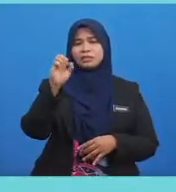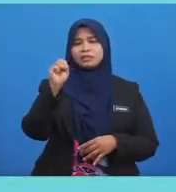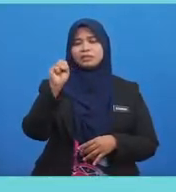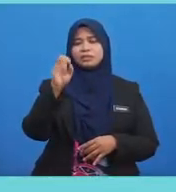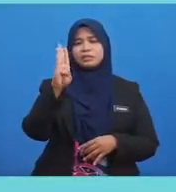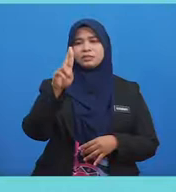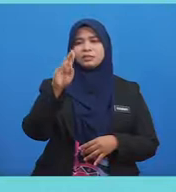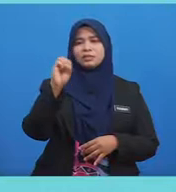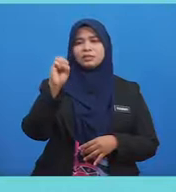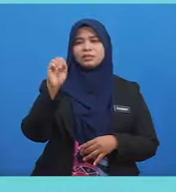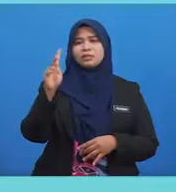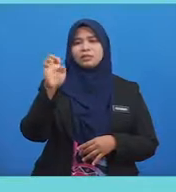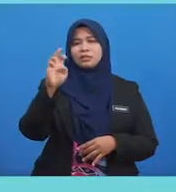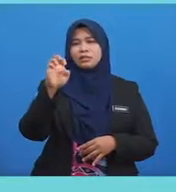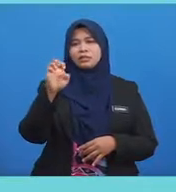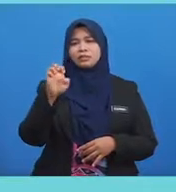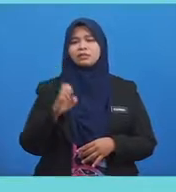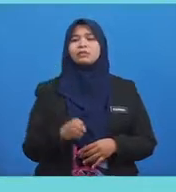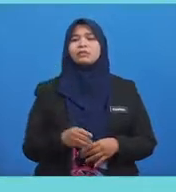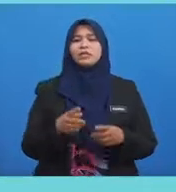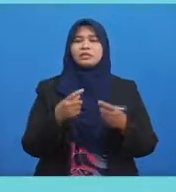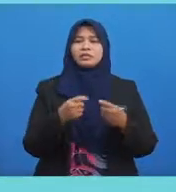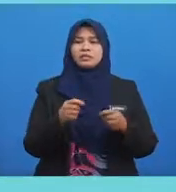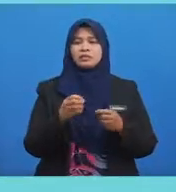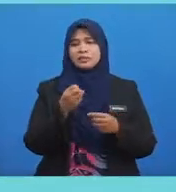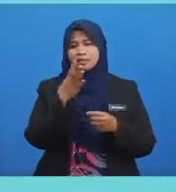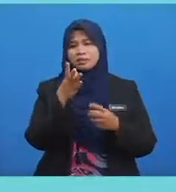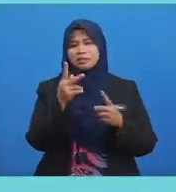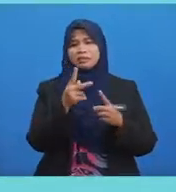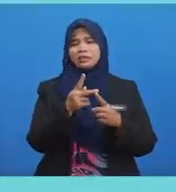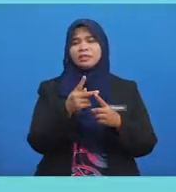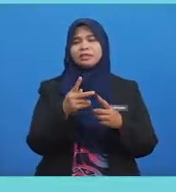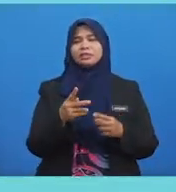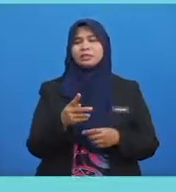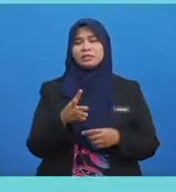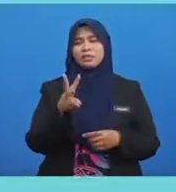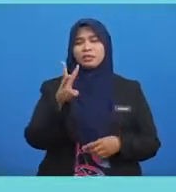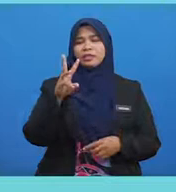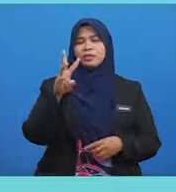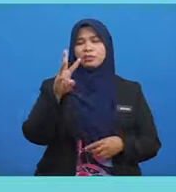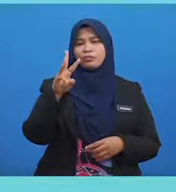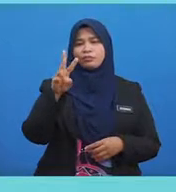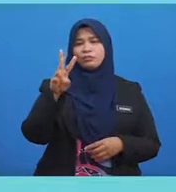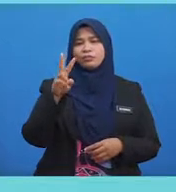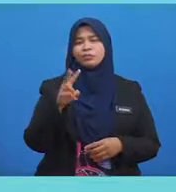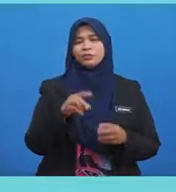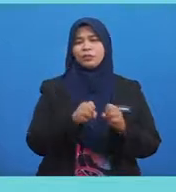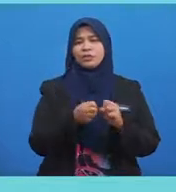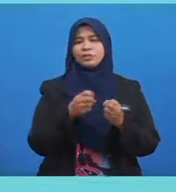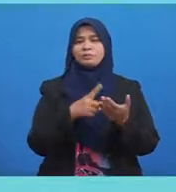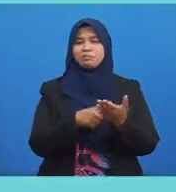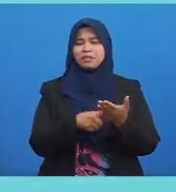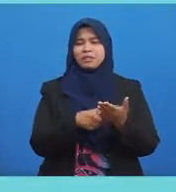beliau telah mewasiatkan kepada Charles Vinebrook supaya berunding dengan saudaranya iaitu Bertram